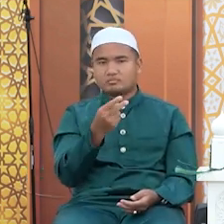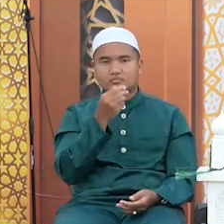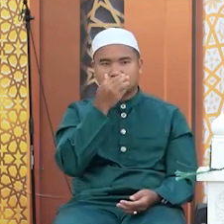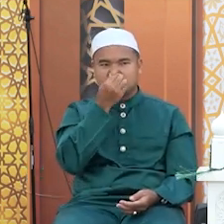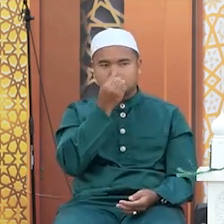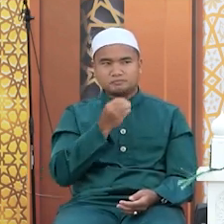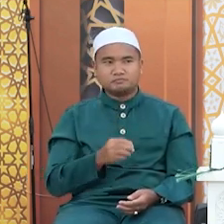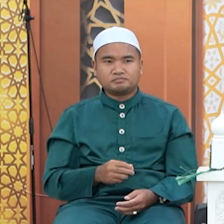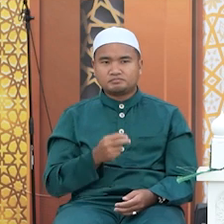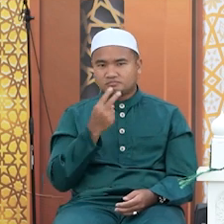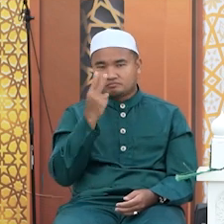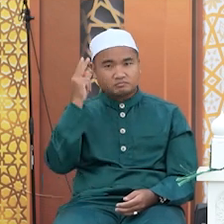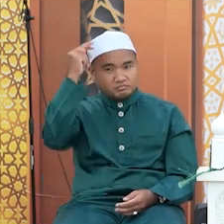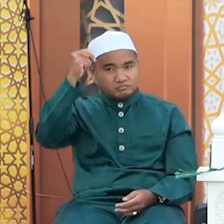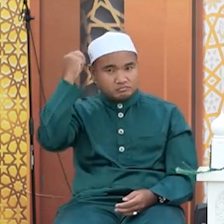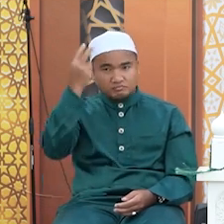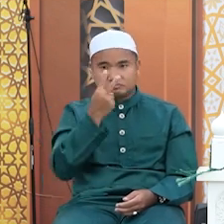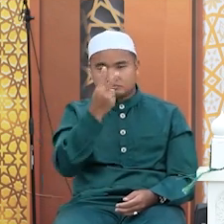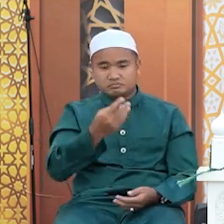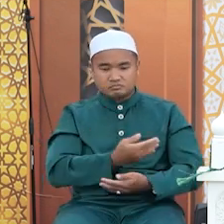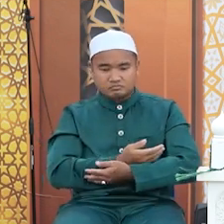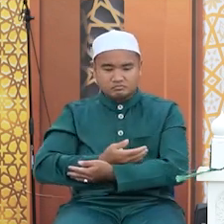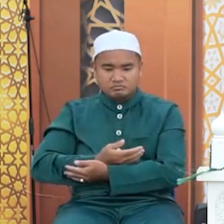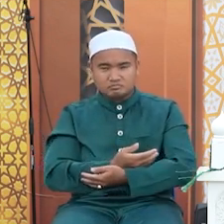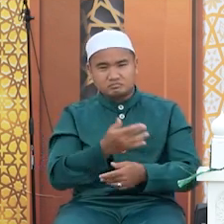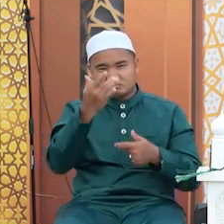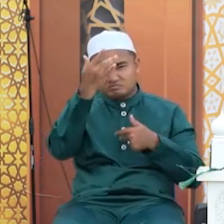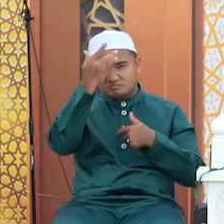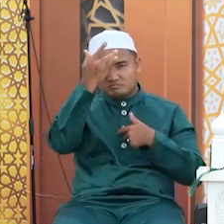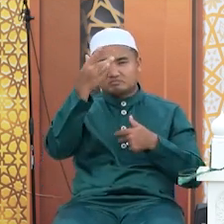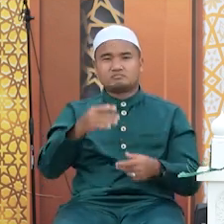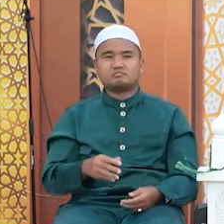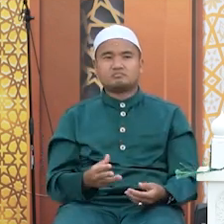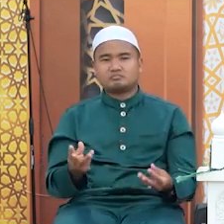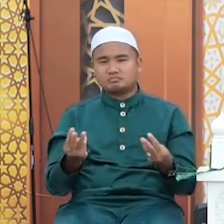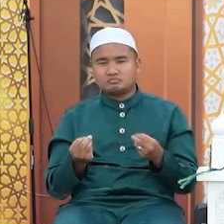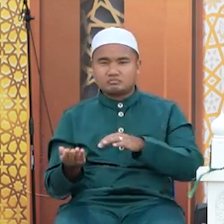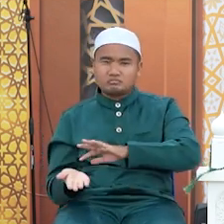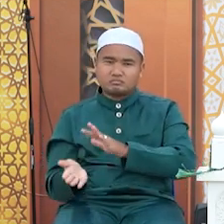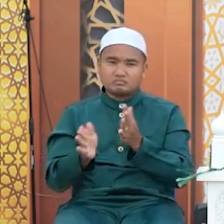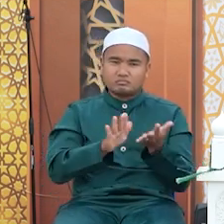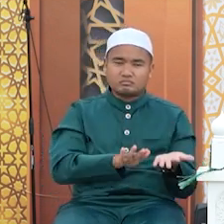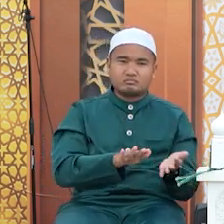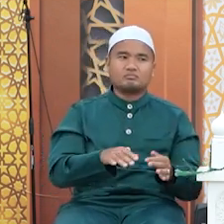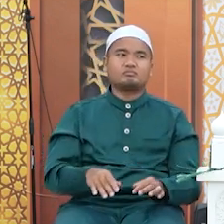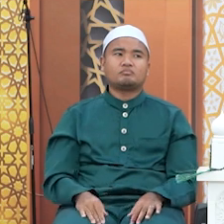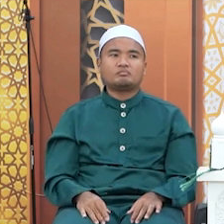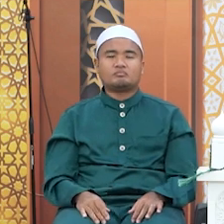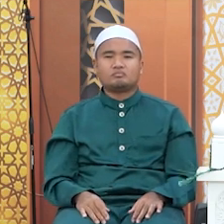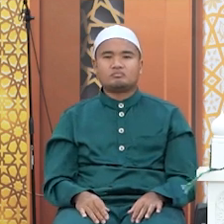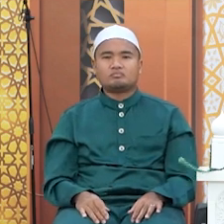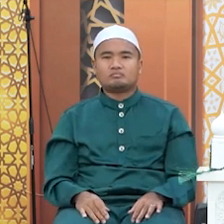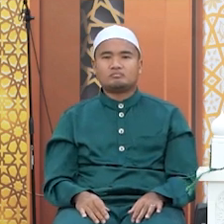Nabi tengok anaknya yang sakit dalam keadaan uzur, dalam keadaan nak mati, di pangkuan dirinya ataupun